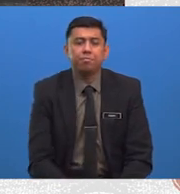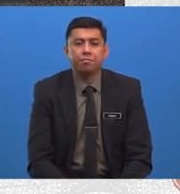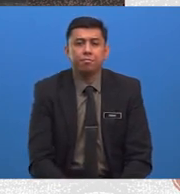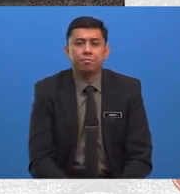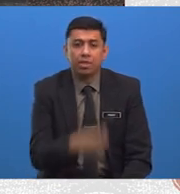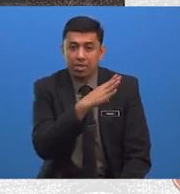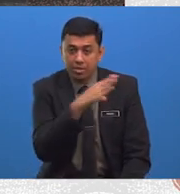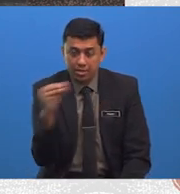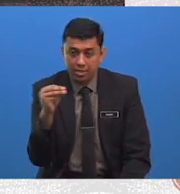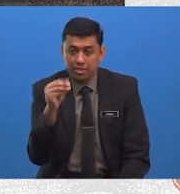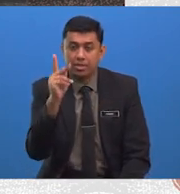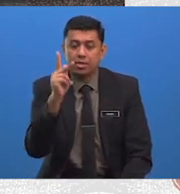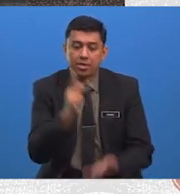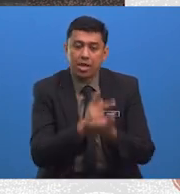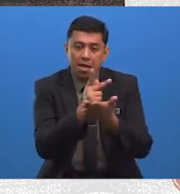dan kapal.